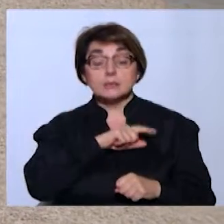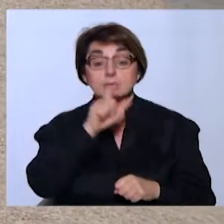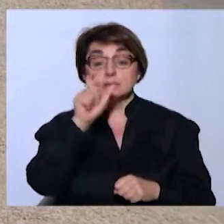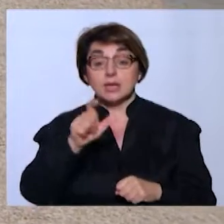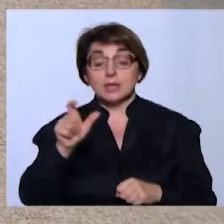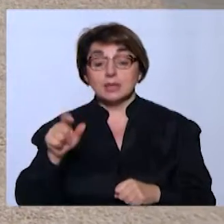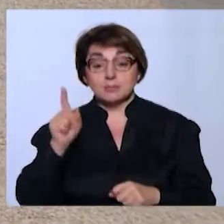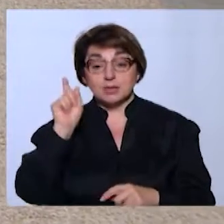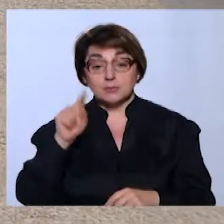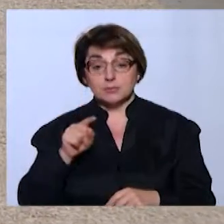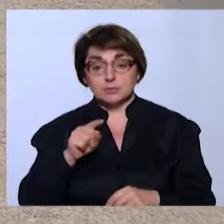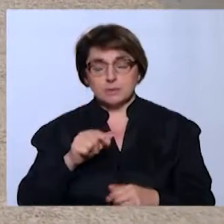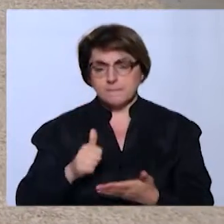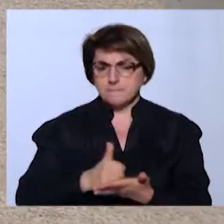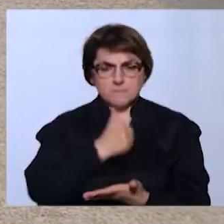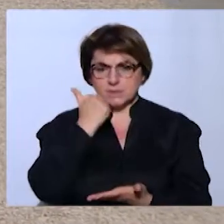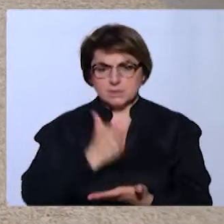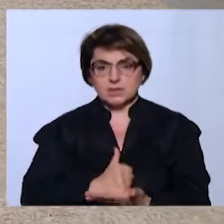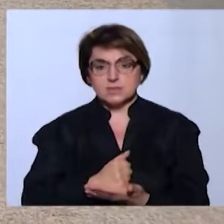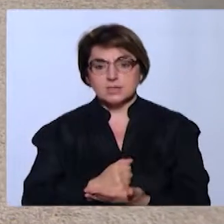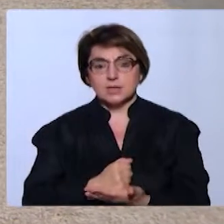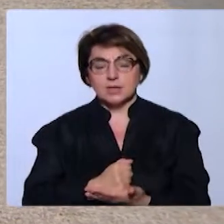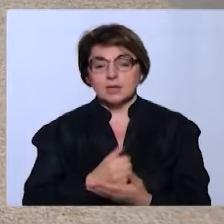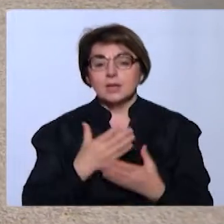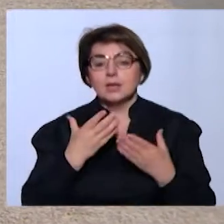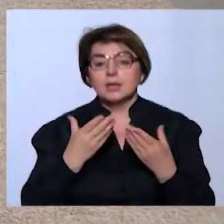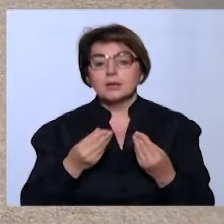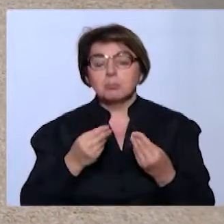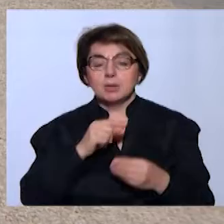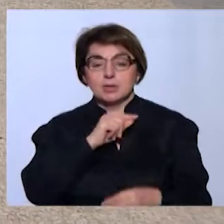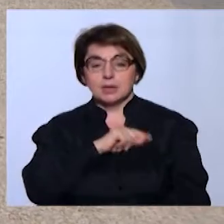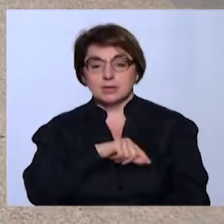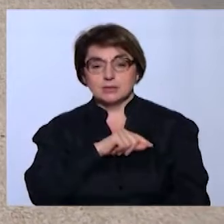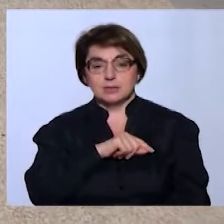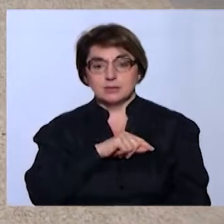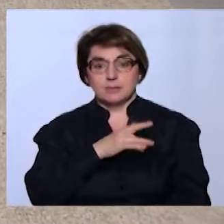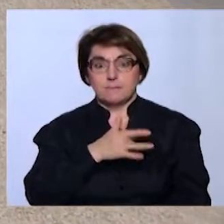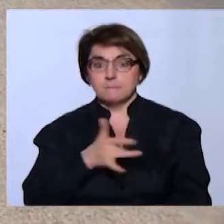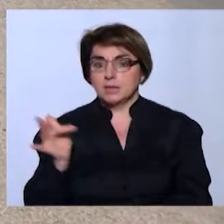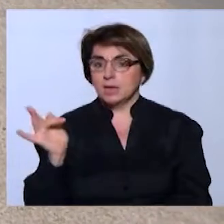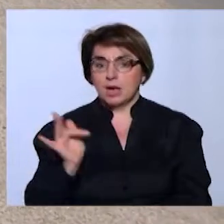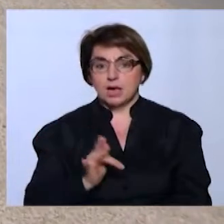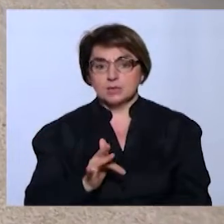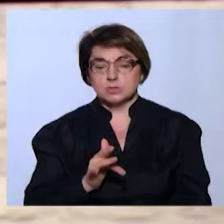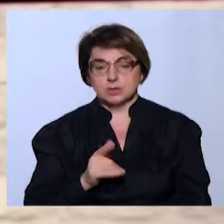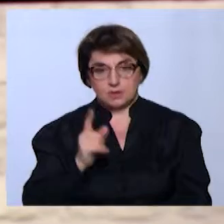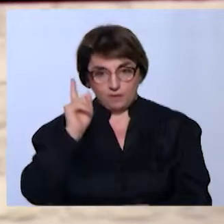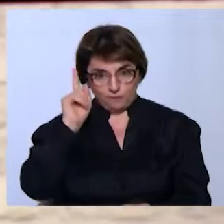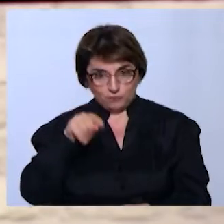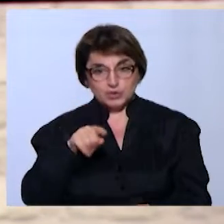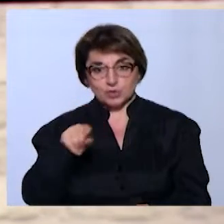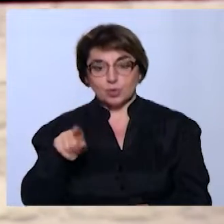ადამიანები ვიცით? მტკიცე ხასიათის, რბილი ხასიათის, მკაცრი. ვიცნობთ ხომ